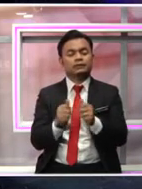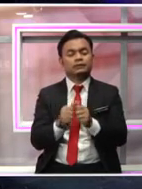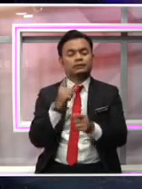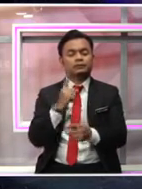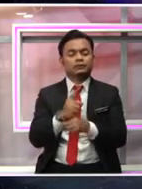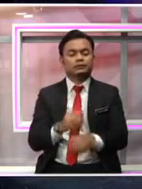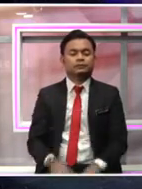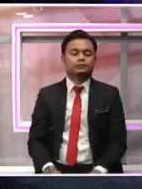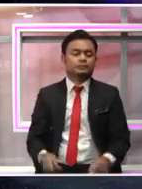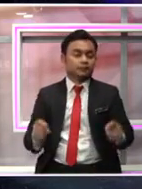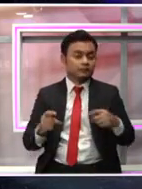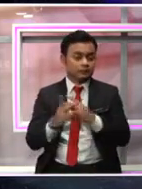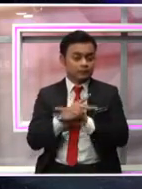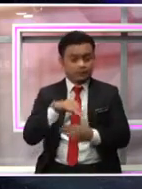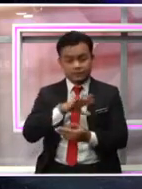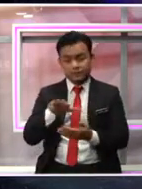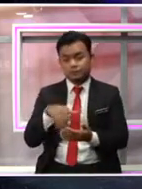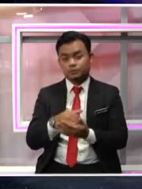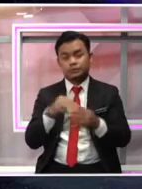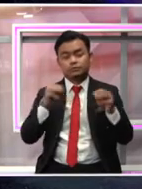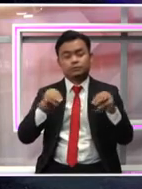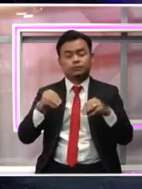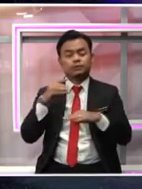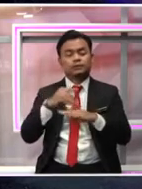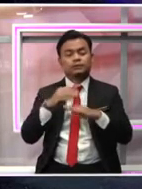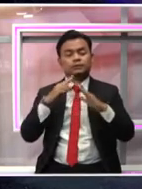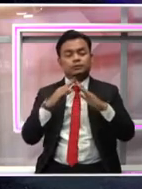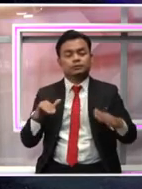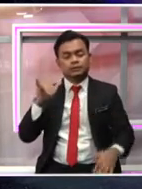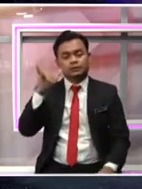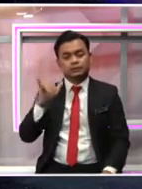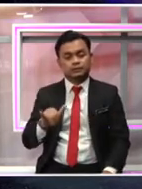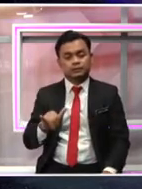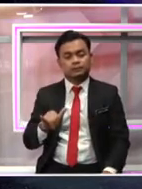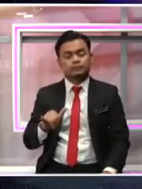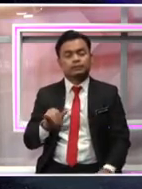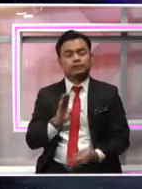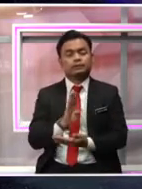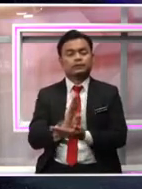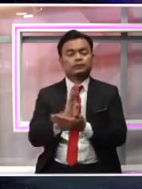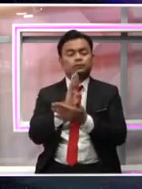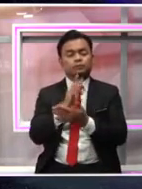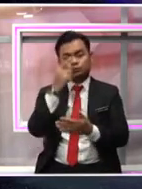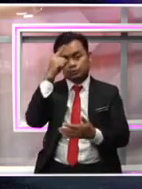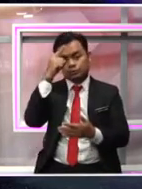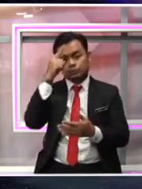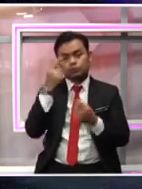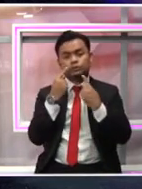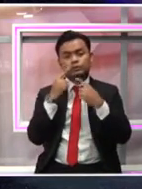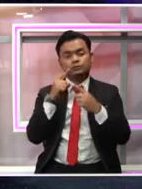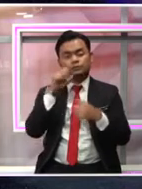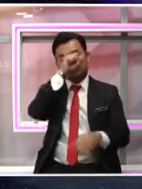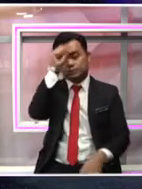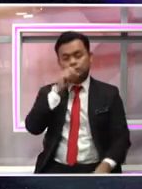dirumahnya turut sama membantu Nisa dalam menjawab soalan ini Baiklah Lego